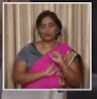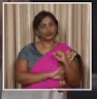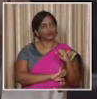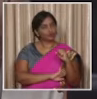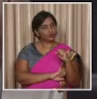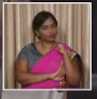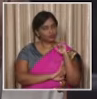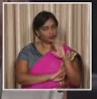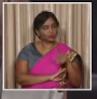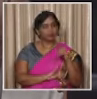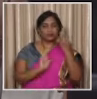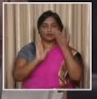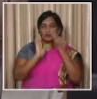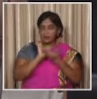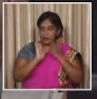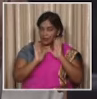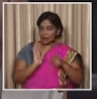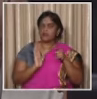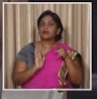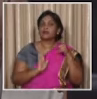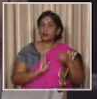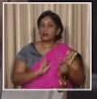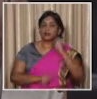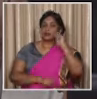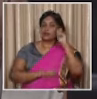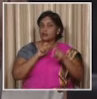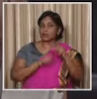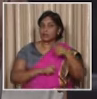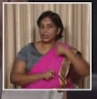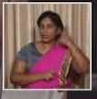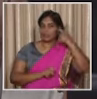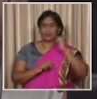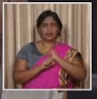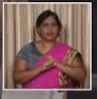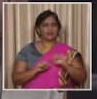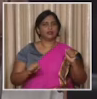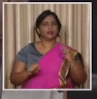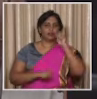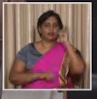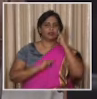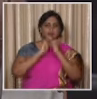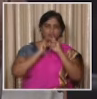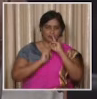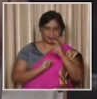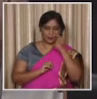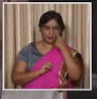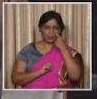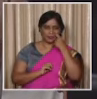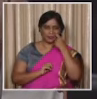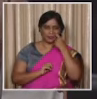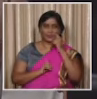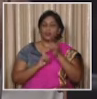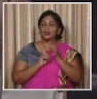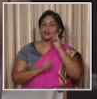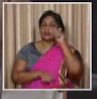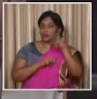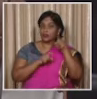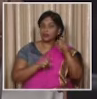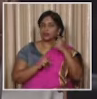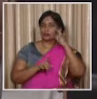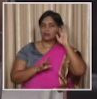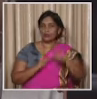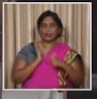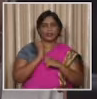ශක්තිමත් බවක් පෙනෙන්න තිබුණත් ඒක ජනතාවට දැනෙන්නේ නැහැ කියලා සමහරු චෝදනා කරනවා. ජනතාවට අනවශ්‍ය